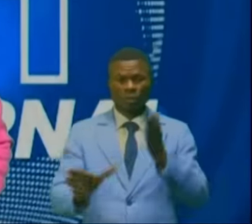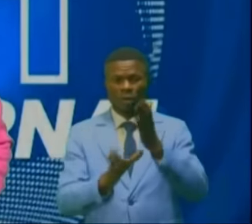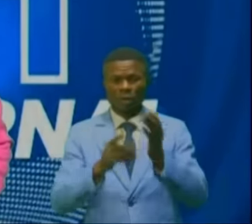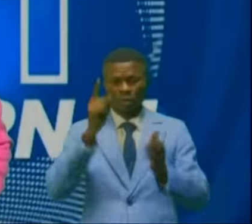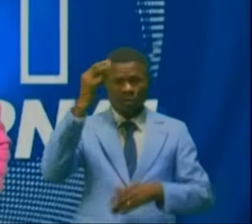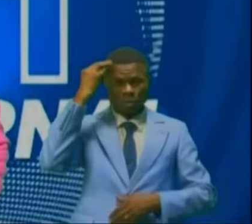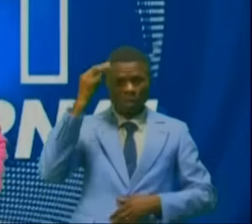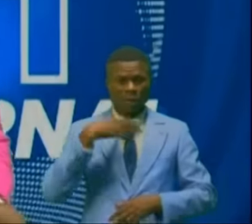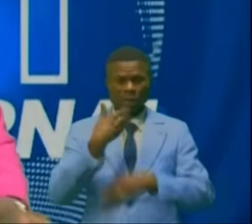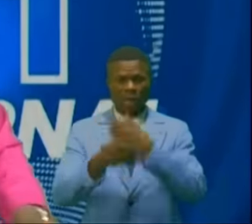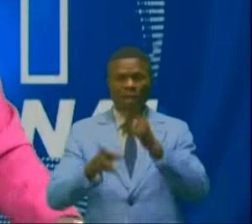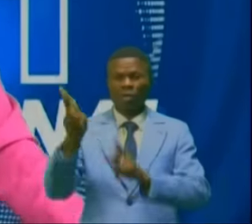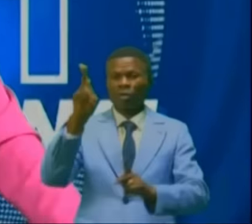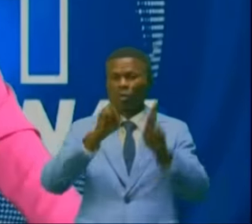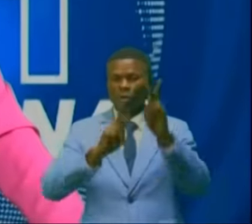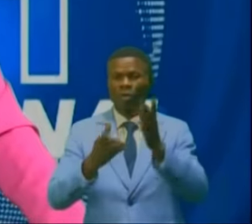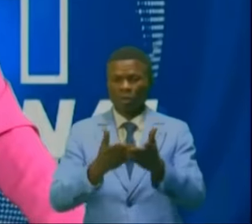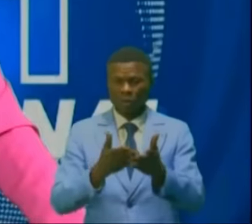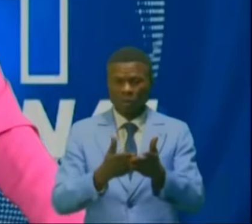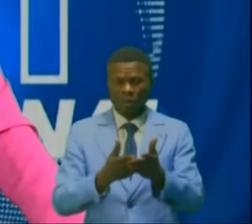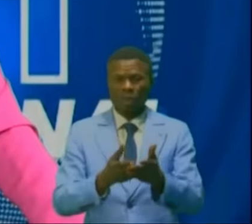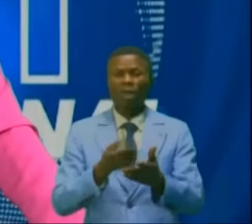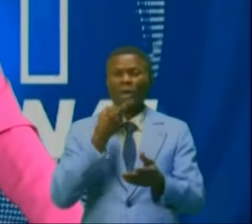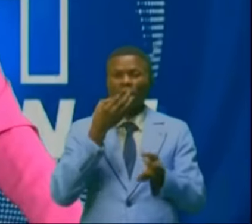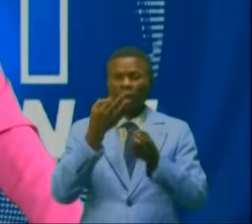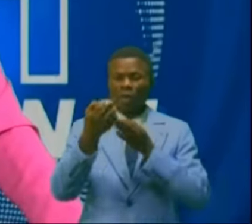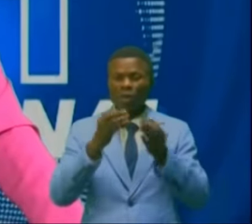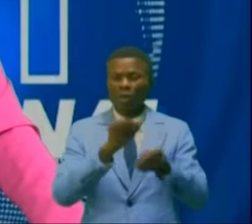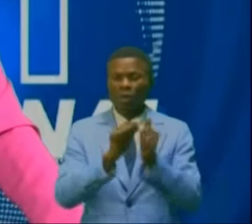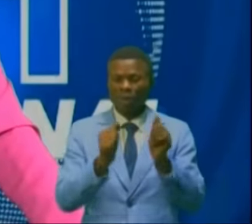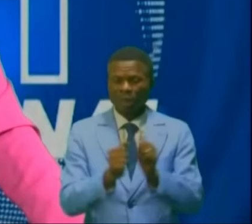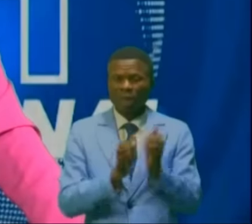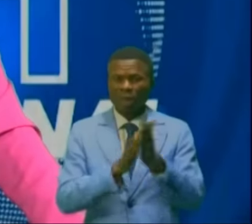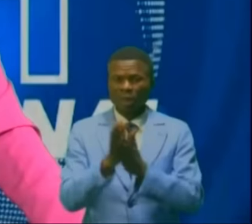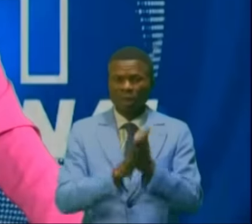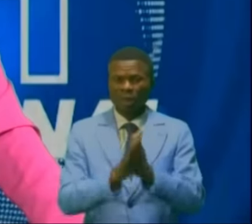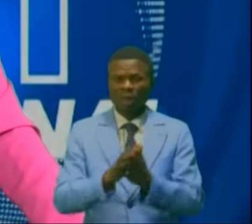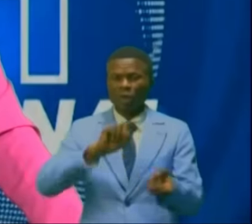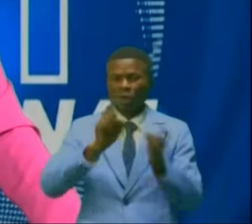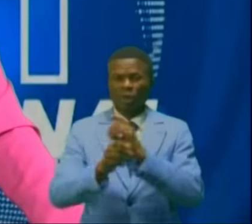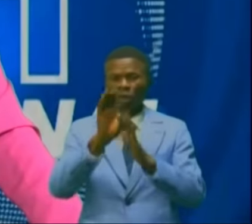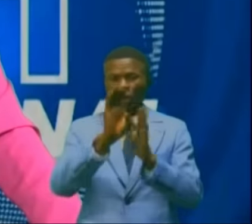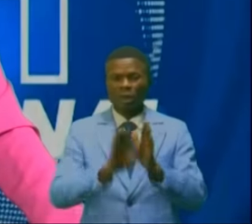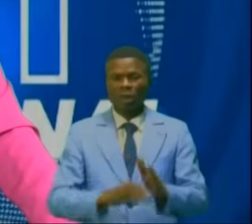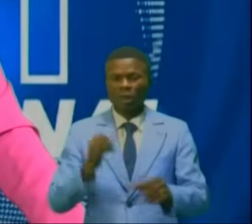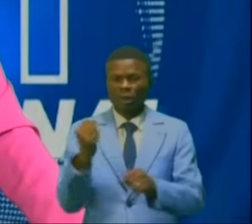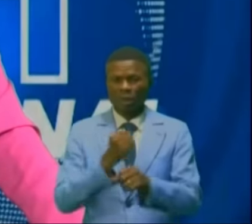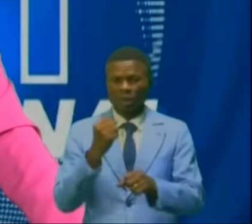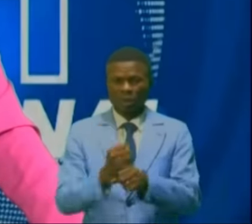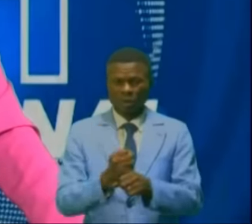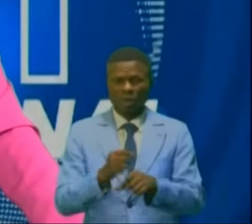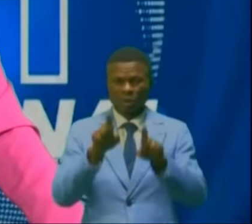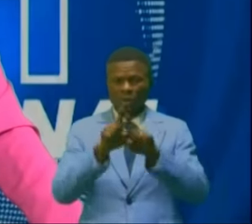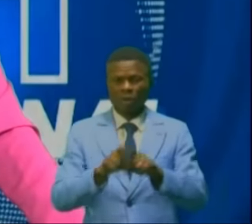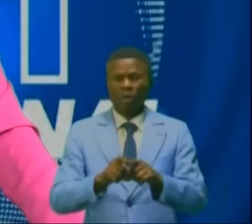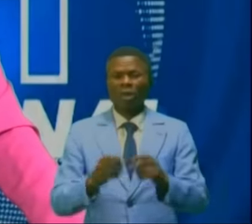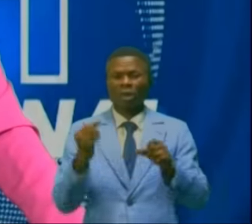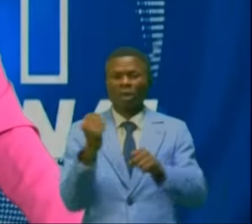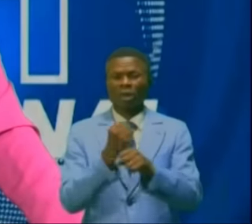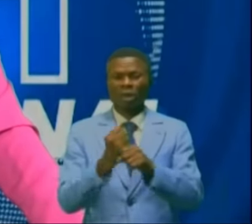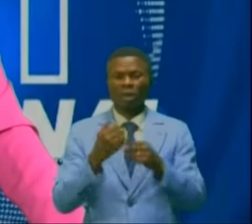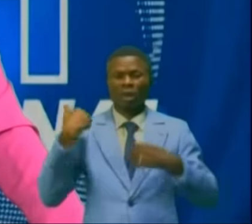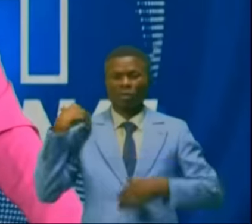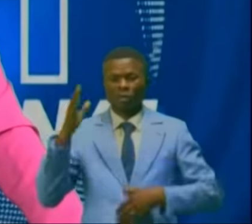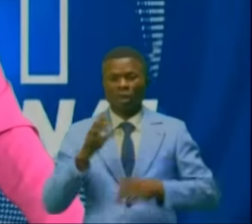ministre, ministre de la fonction publique, qui a évoqué les questions liées à l'amélioration des conditions de travail de l'agent de l'État.